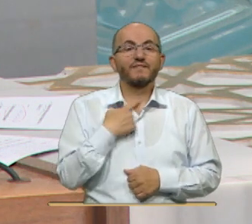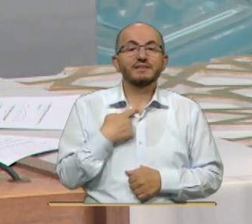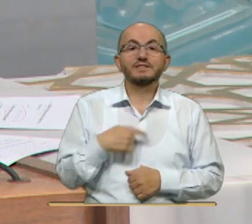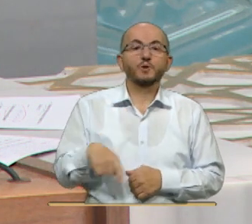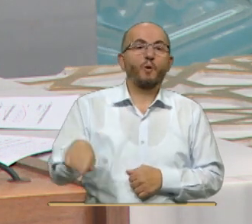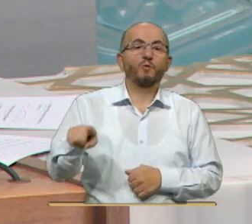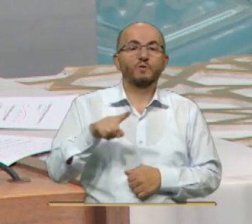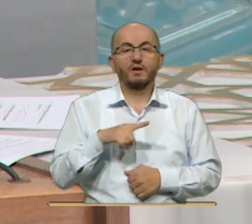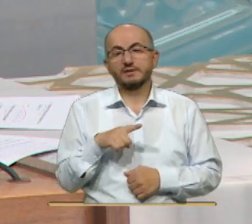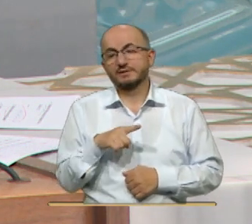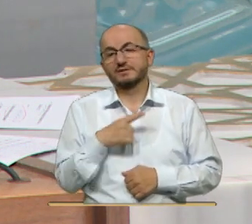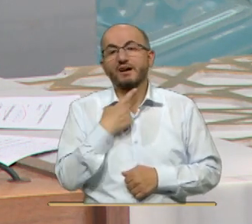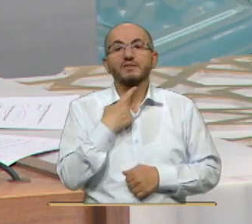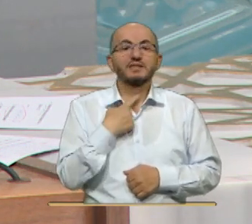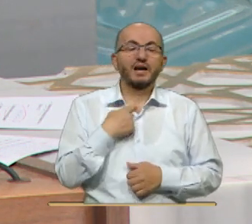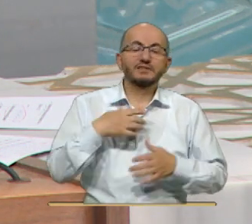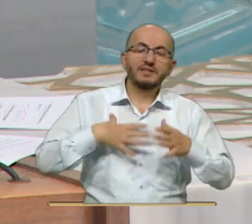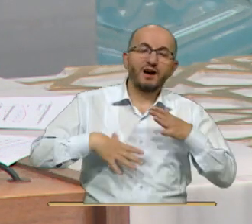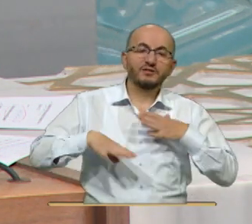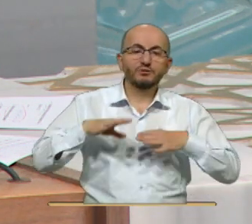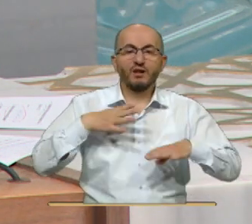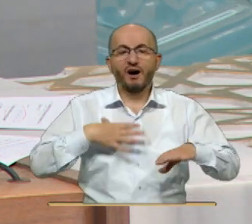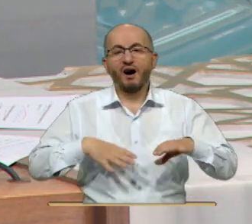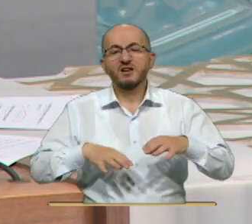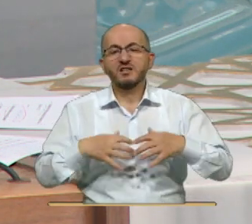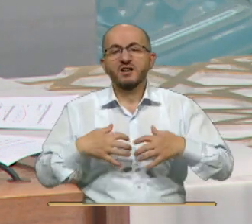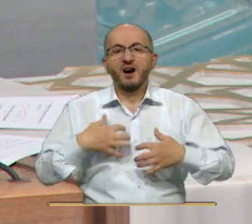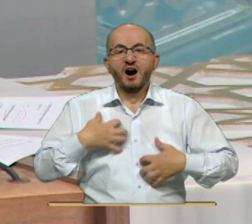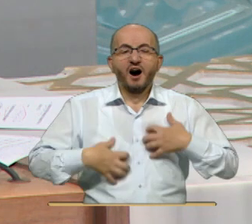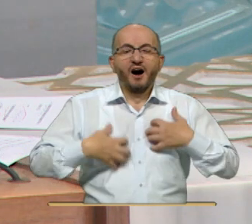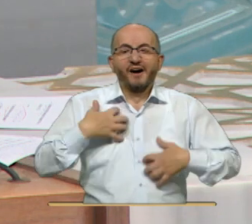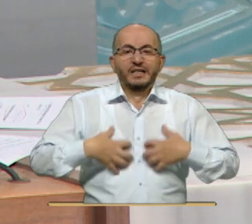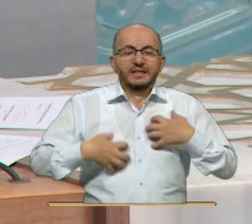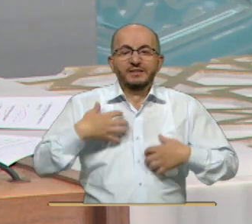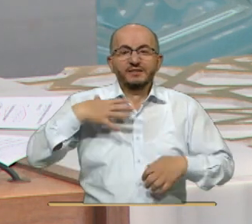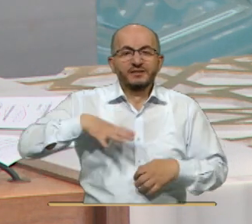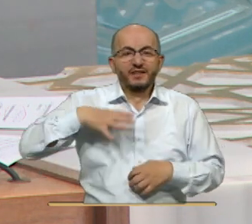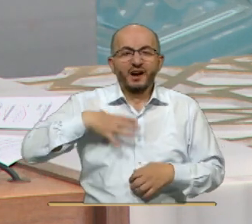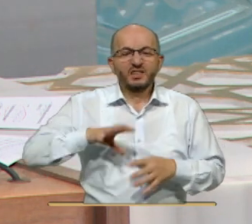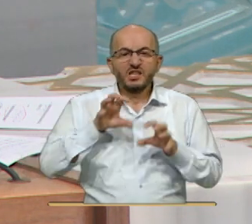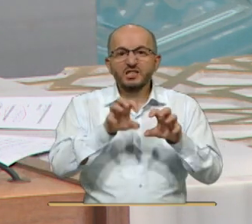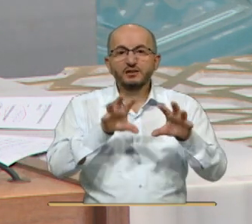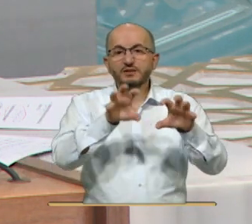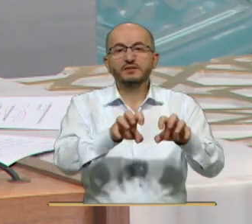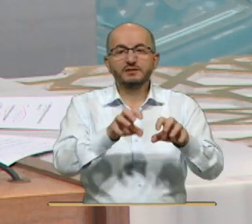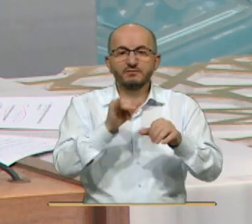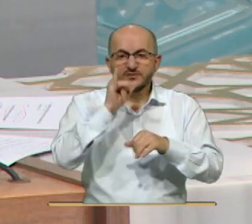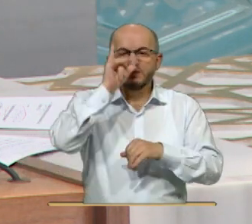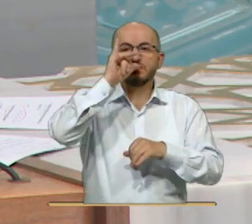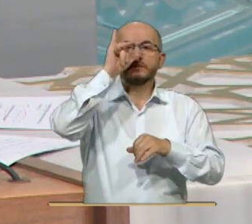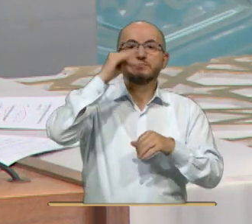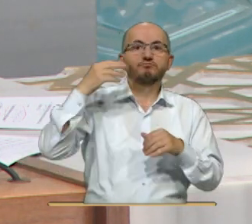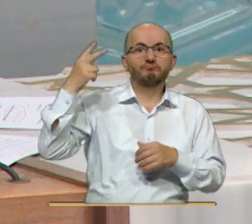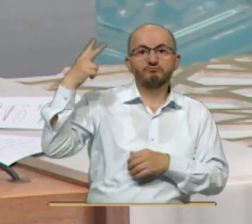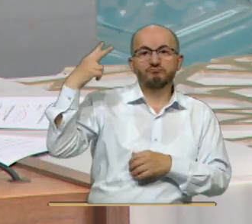onları nefsani arzular, hevesler, İhtiyaçlar, hırslar, kibir,